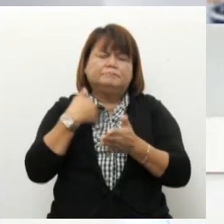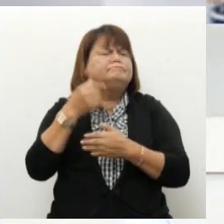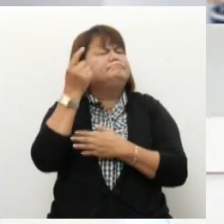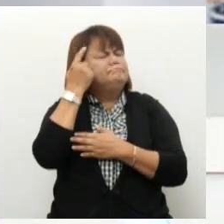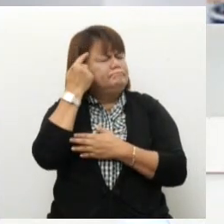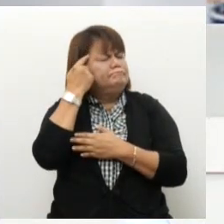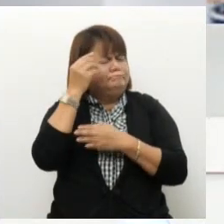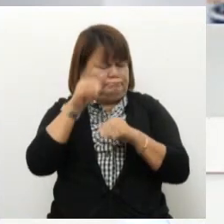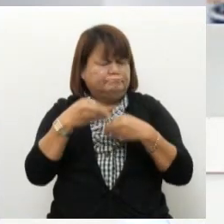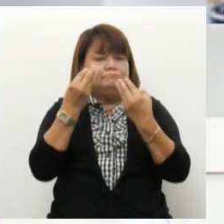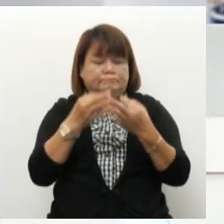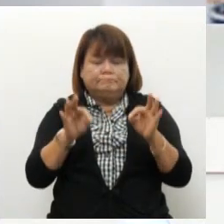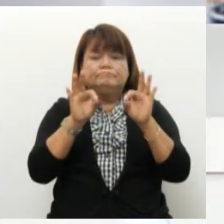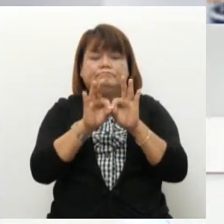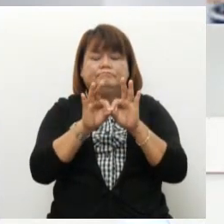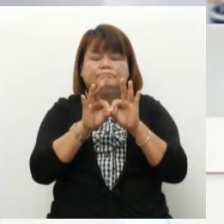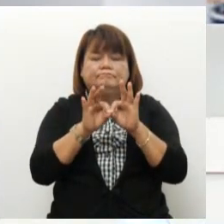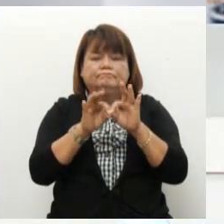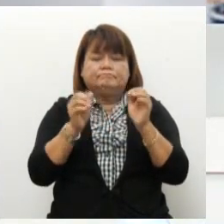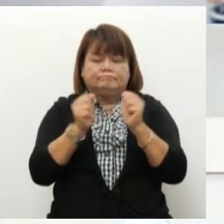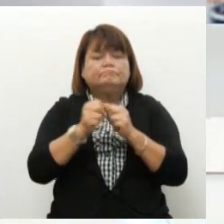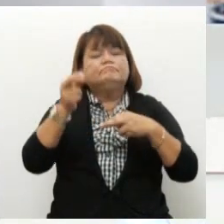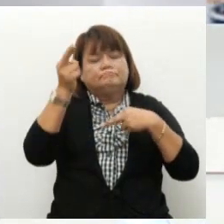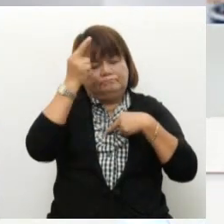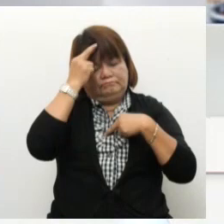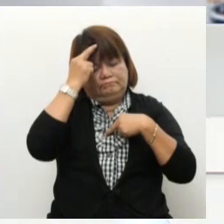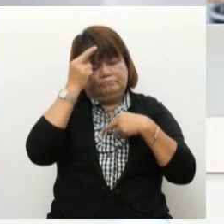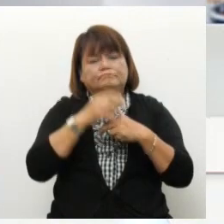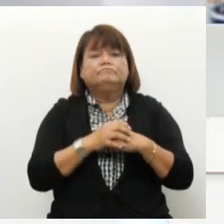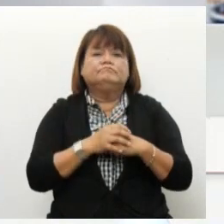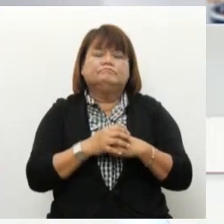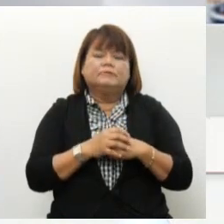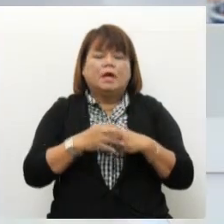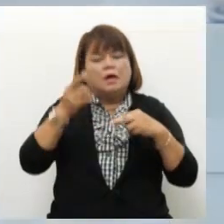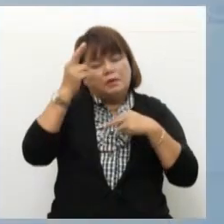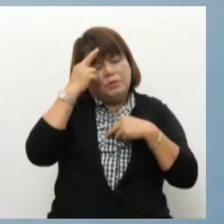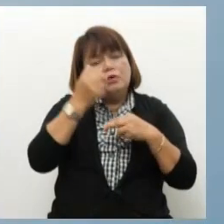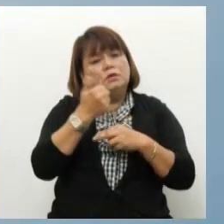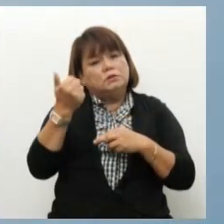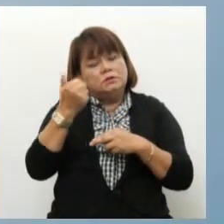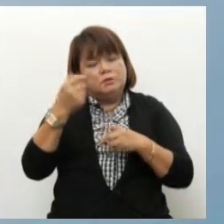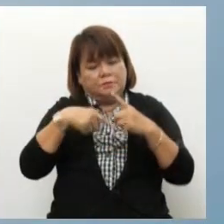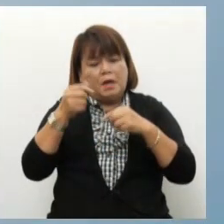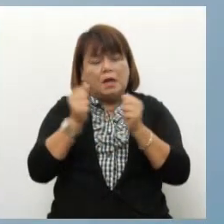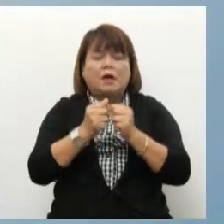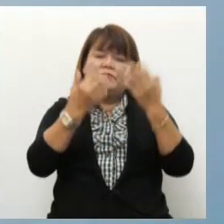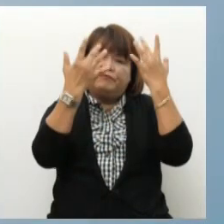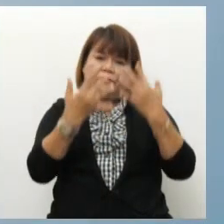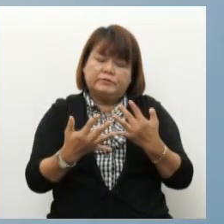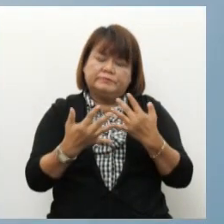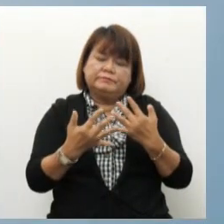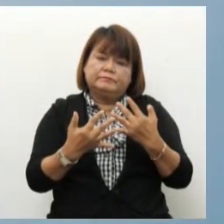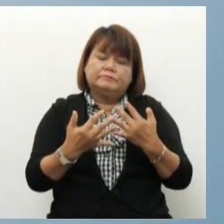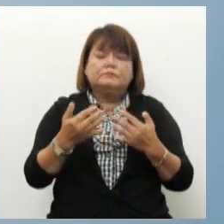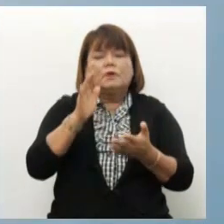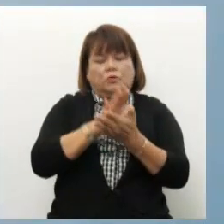ให้ความสำคัญกับโรคภัยไข้เจ็บหรืออาจจะมีโรคอย่างอื่นที่มากับฝนนะครับซึ่งท